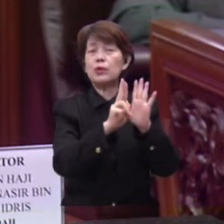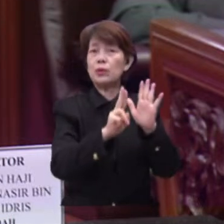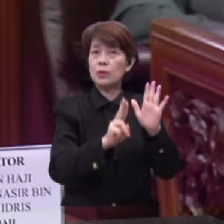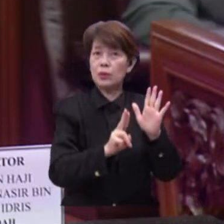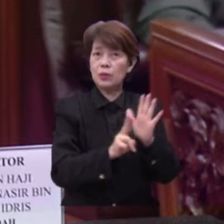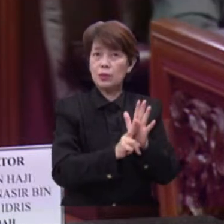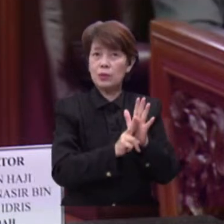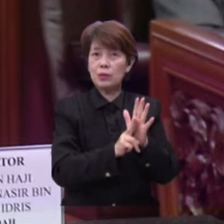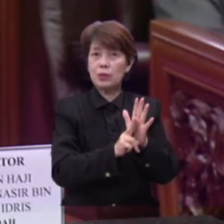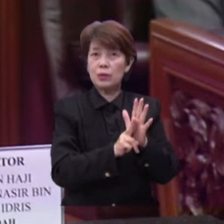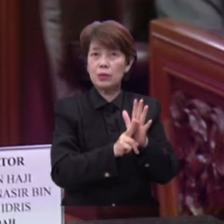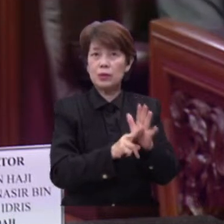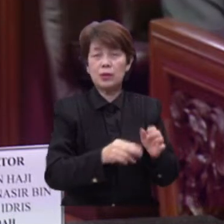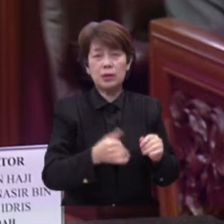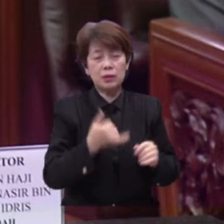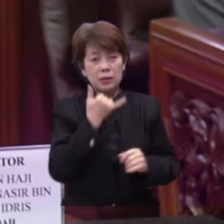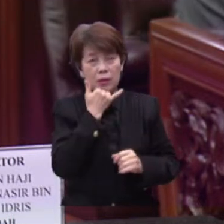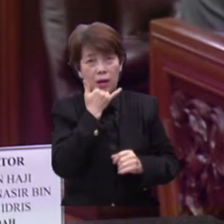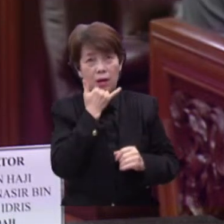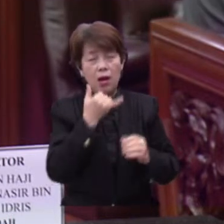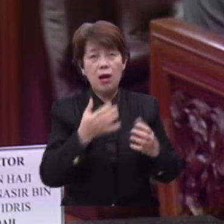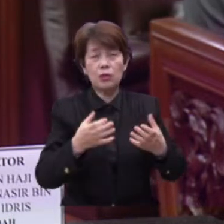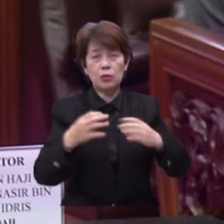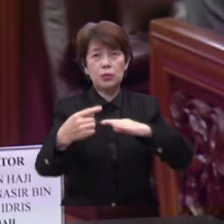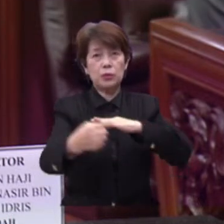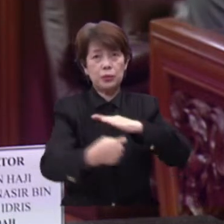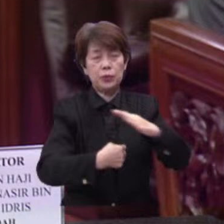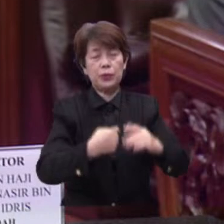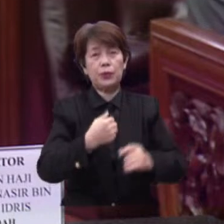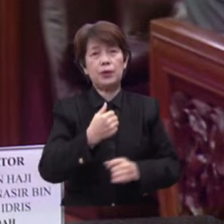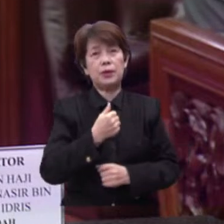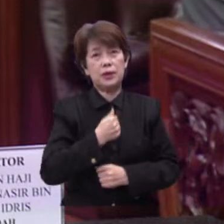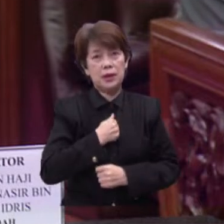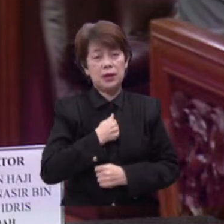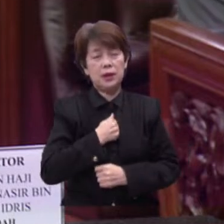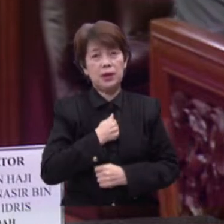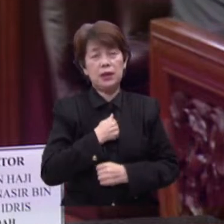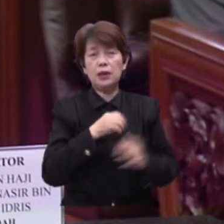kesalahan bunuh diri Sepertinya di Singapura adalah